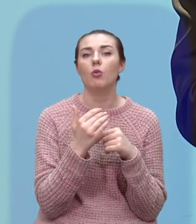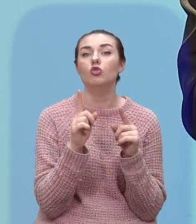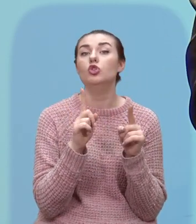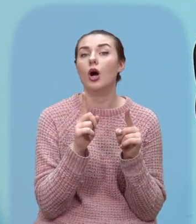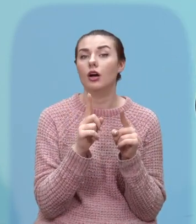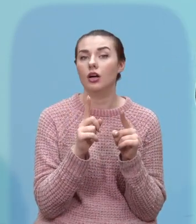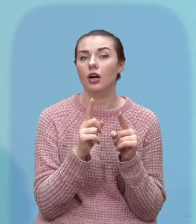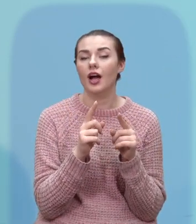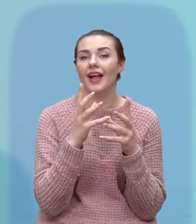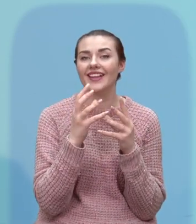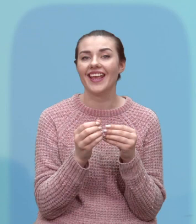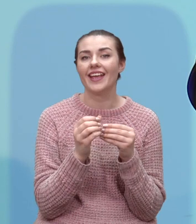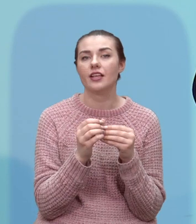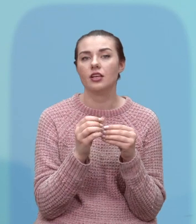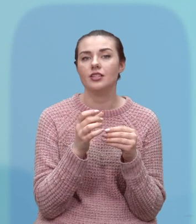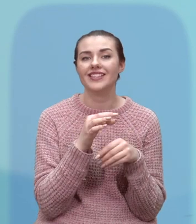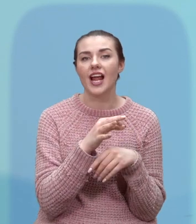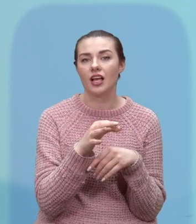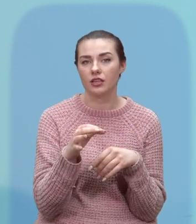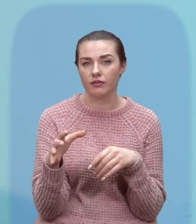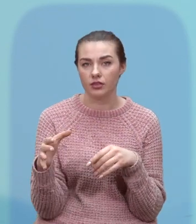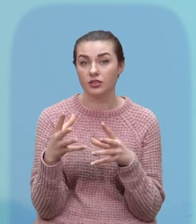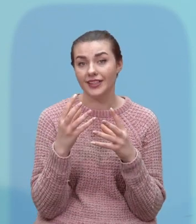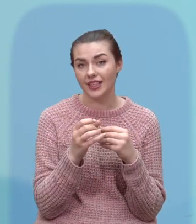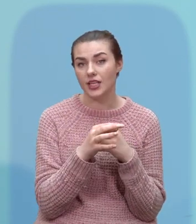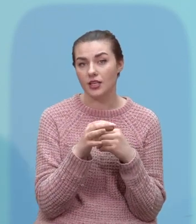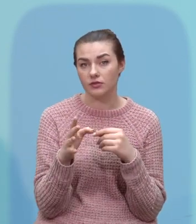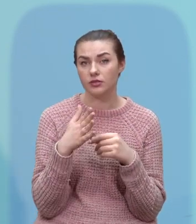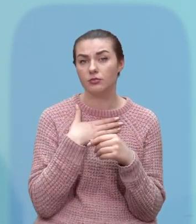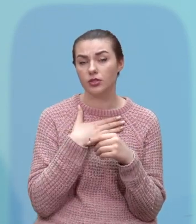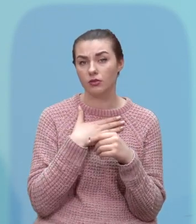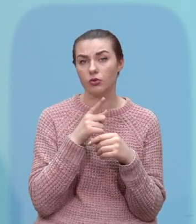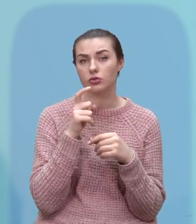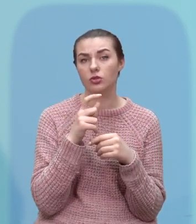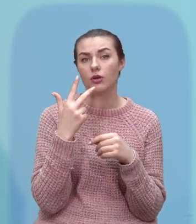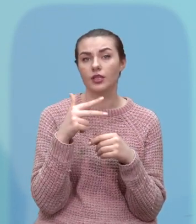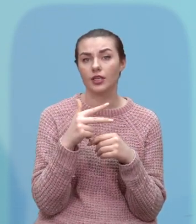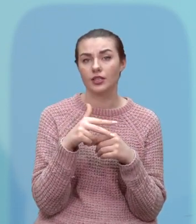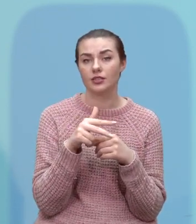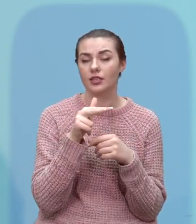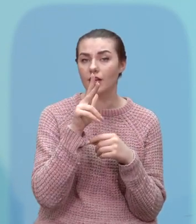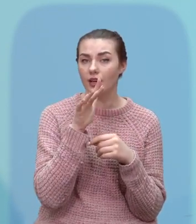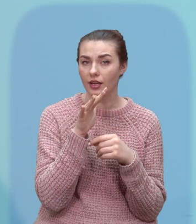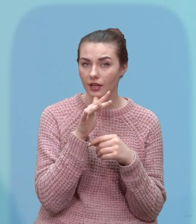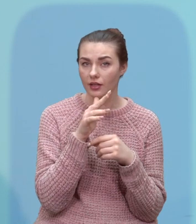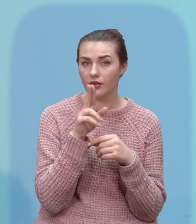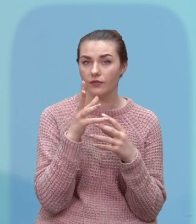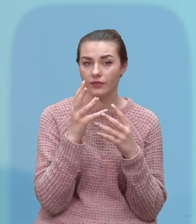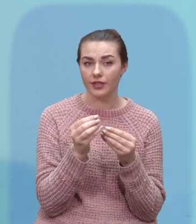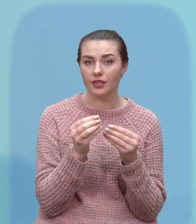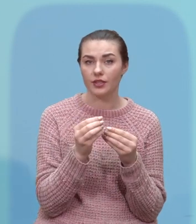следующее день странствований дании странствования моего 130 лет